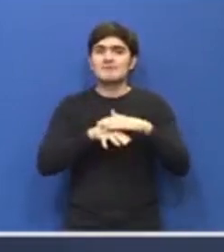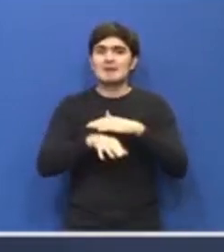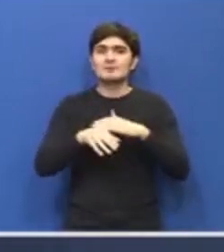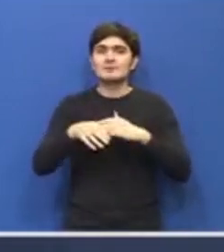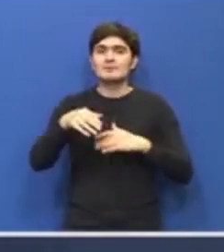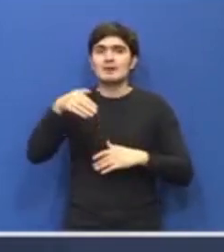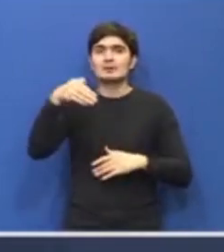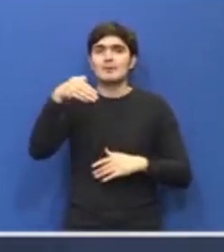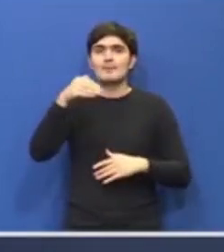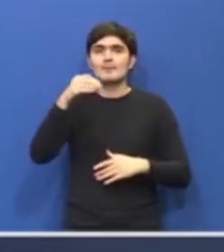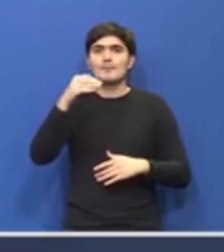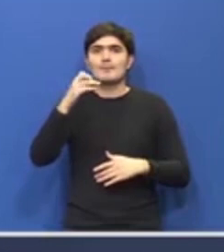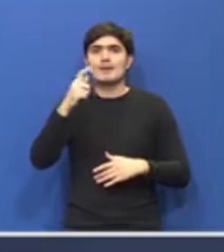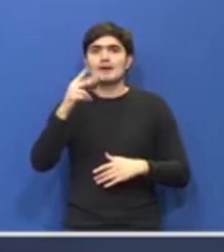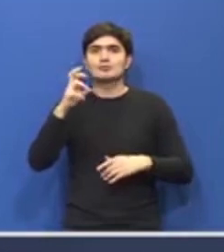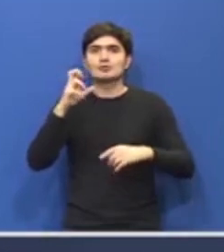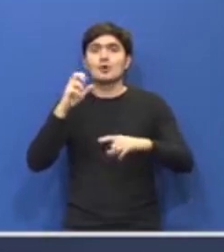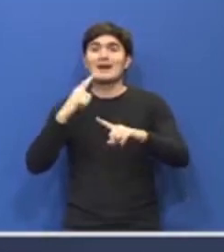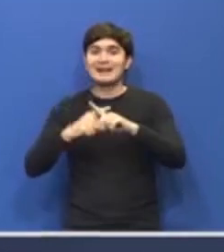urma închirierii acestor spații.